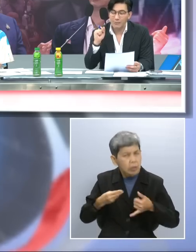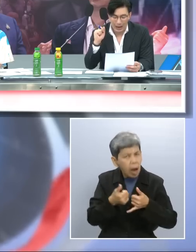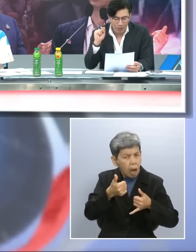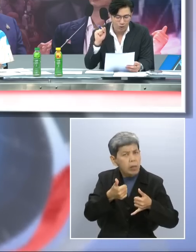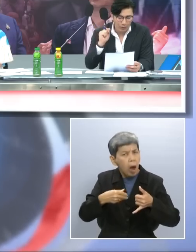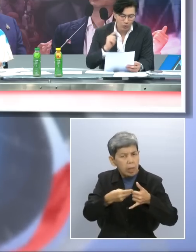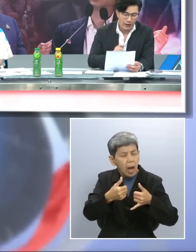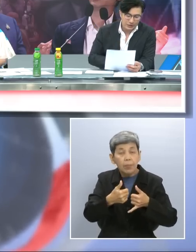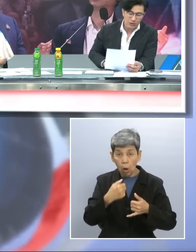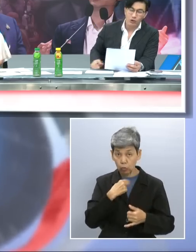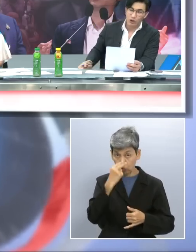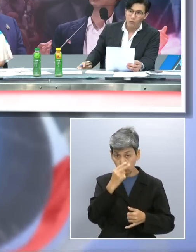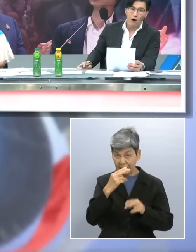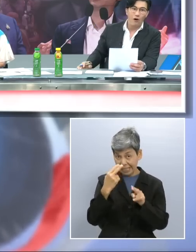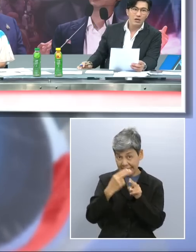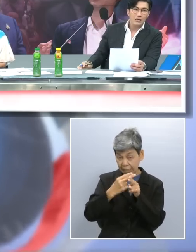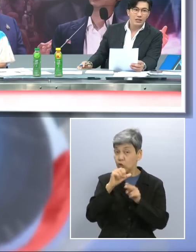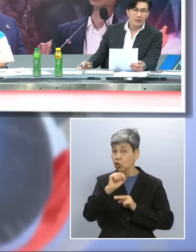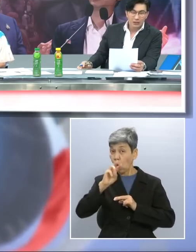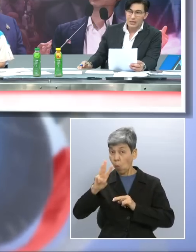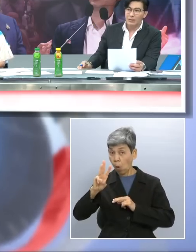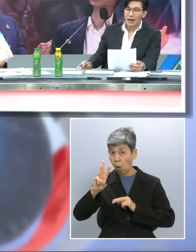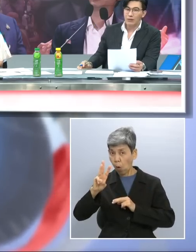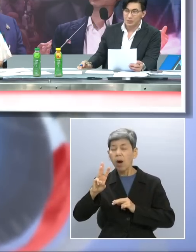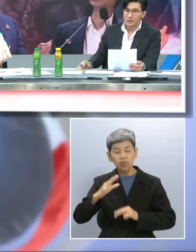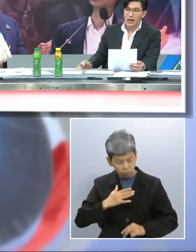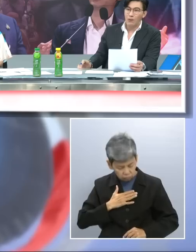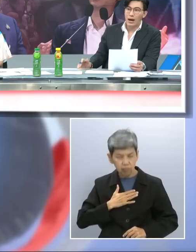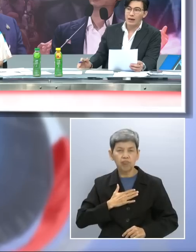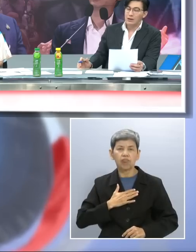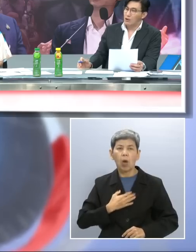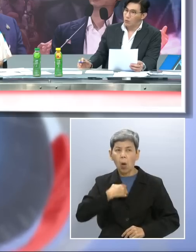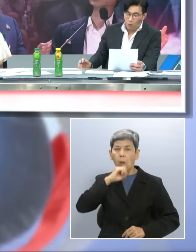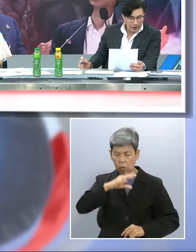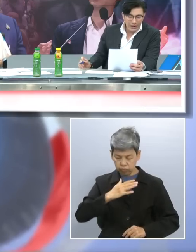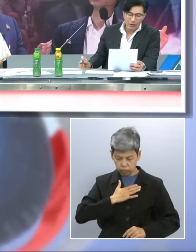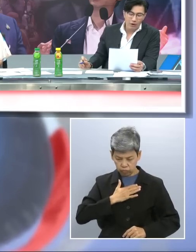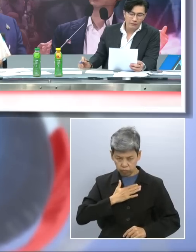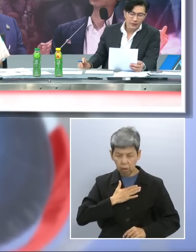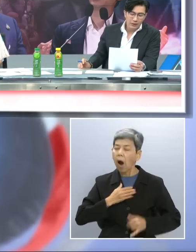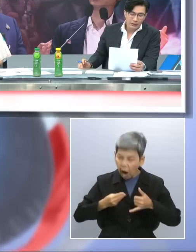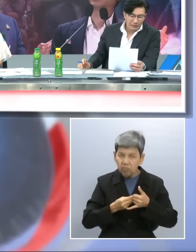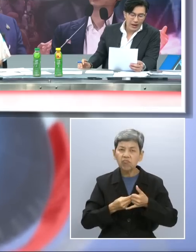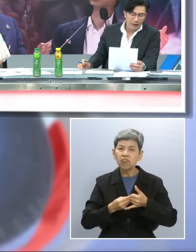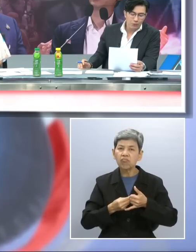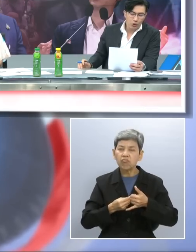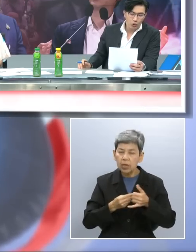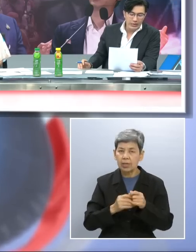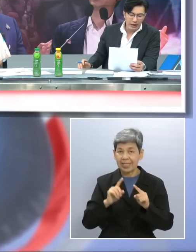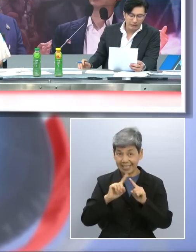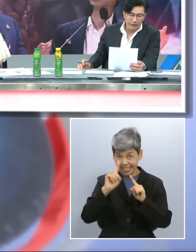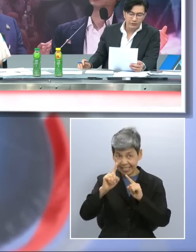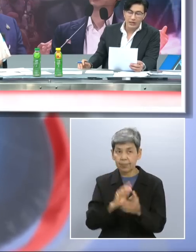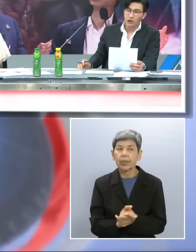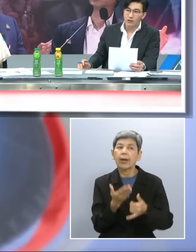เอ้าลองไปดูรายชื่อของสวที่ท่านยืนยันมาแล้วกับสื่อนะครับว่าโหวตให้แน่นอนท่านแรกครับคุณ